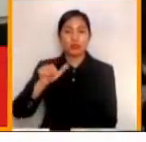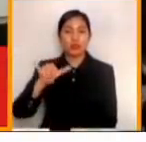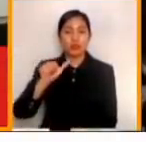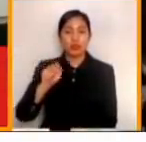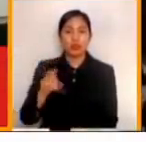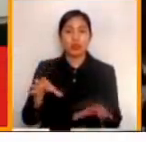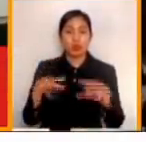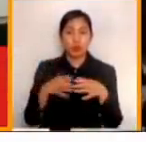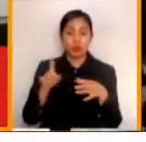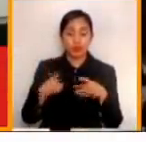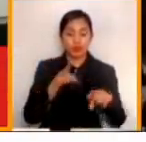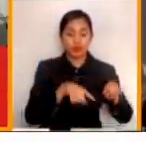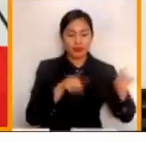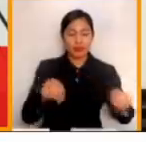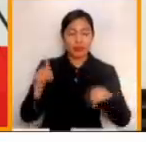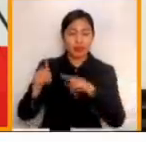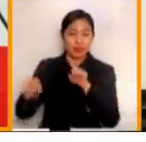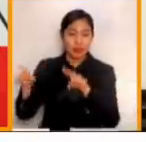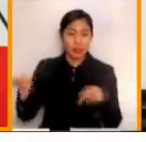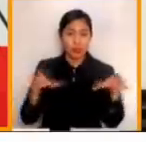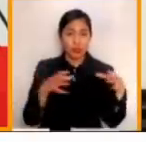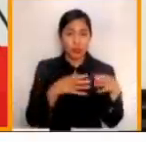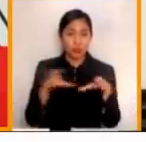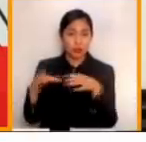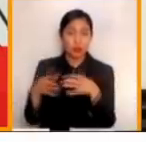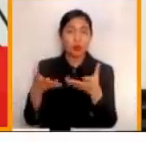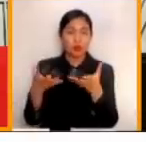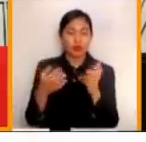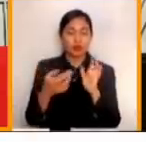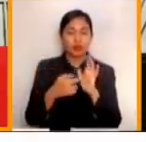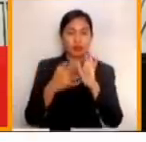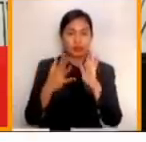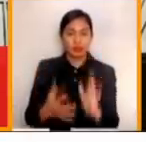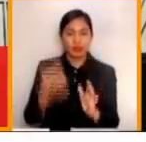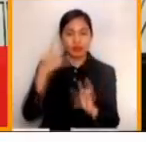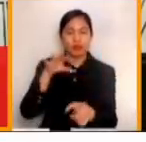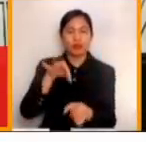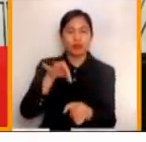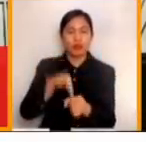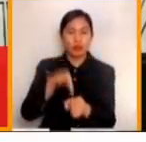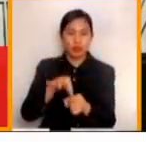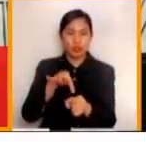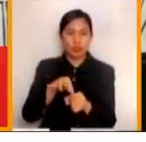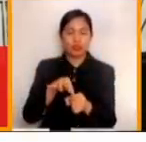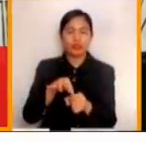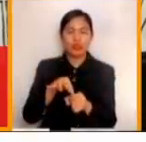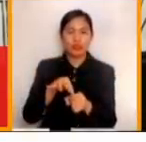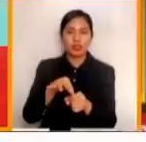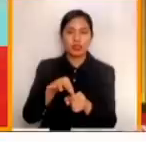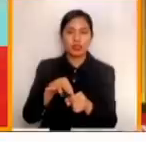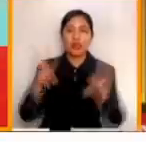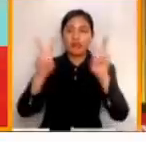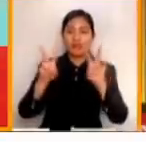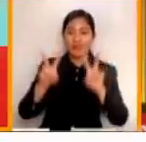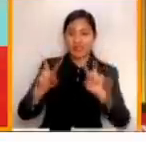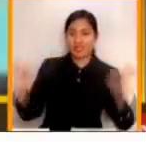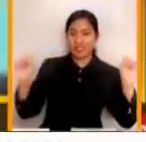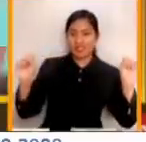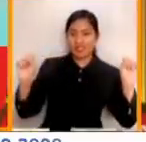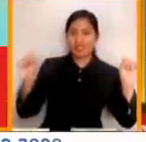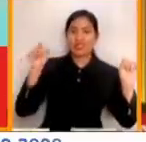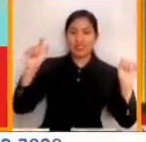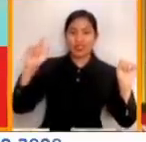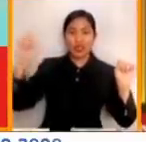grupong nagdanais makapagpresenta sa mga botante ng kandidatong pantapat sa manok ng administrasyon. We therefore